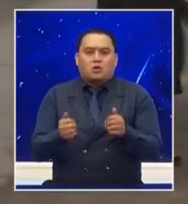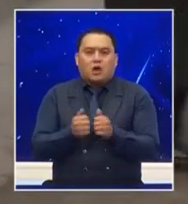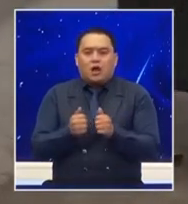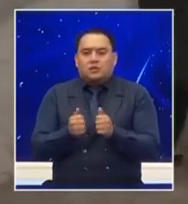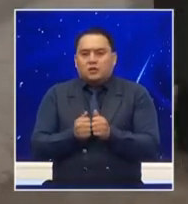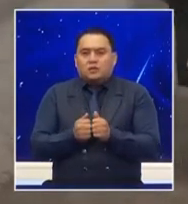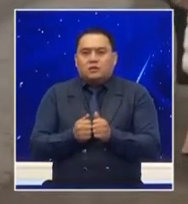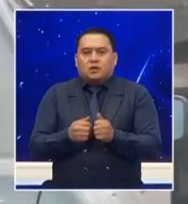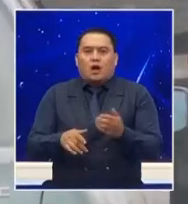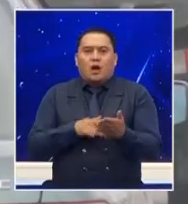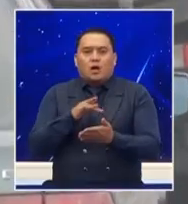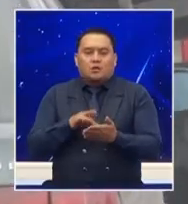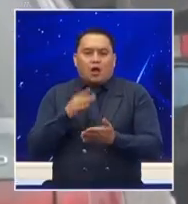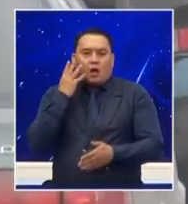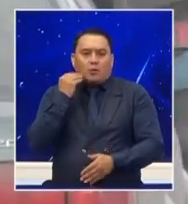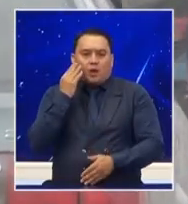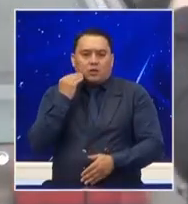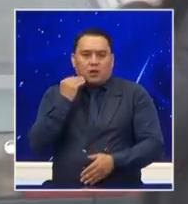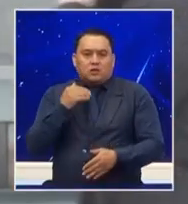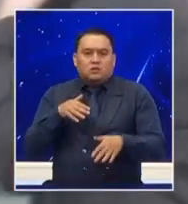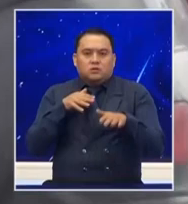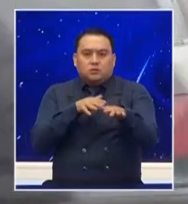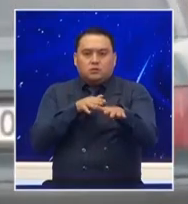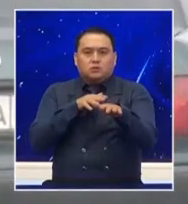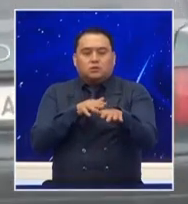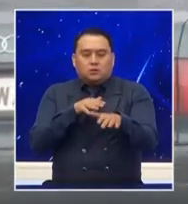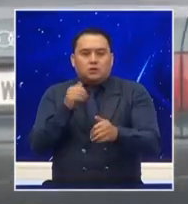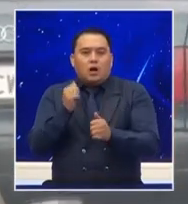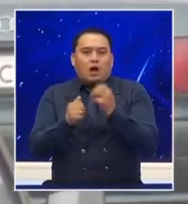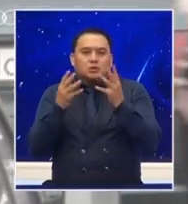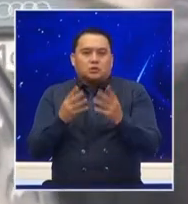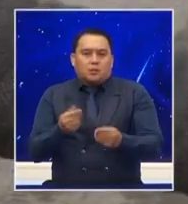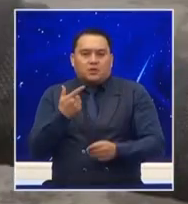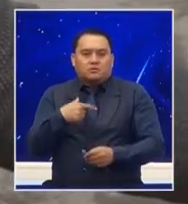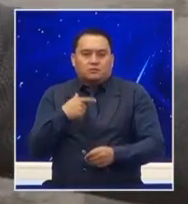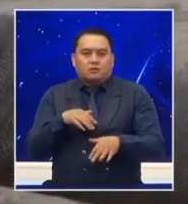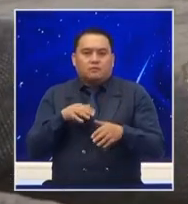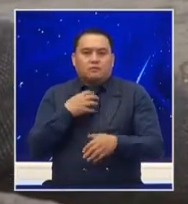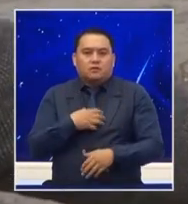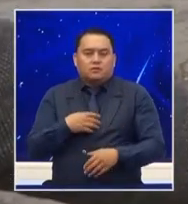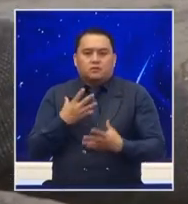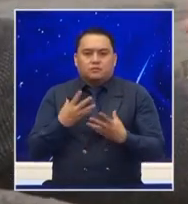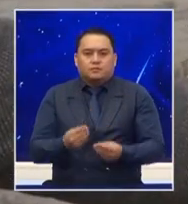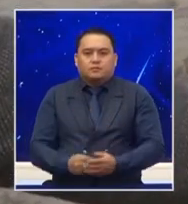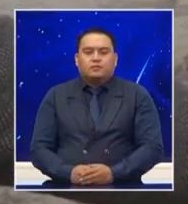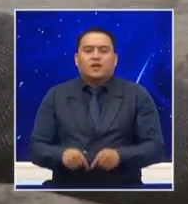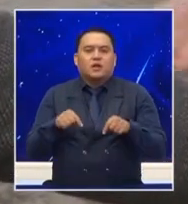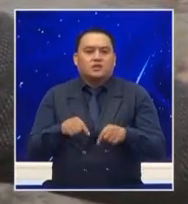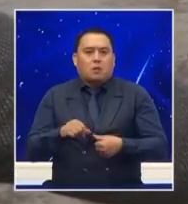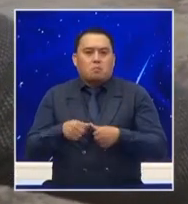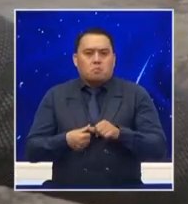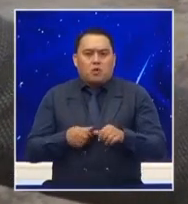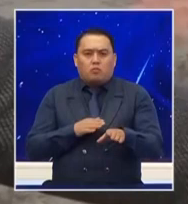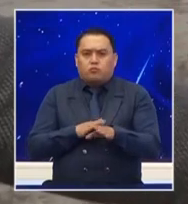непосредственной близости к мегаполису Алматы, куда сельчане каждый день едут по своим делам. Здесь постоянно